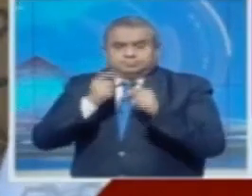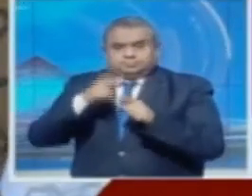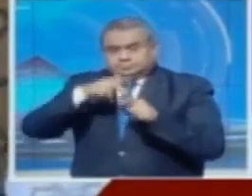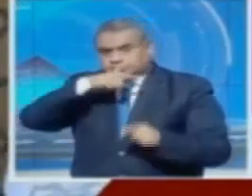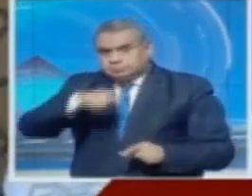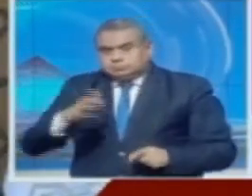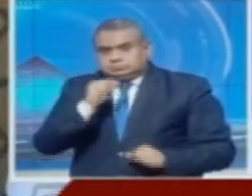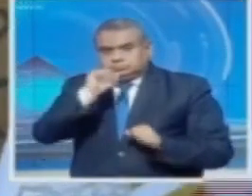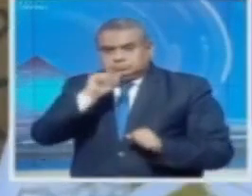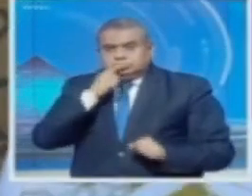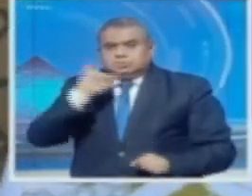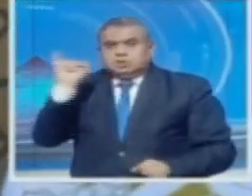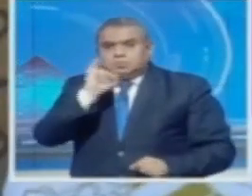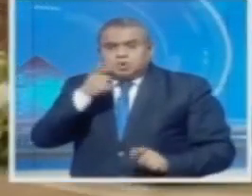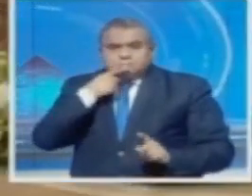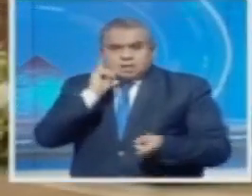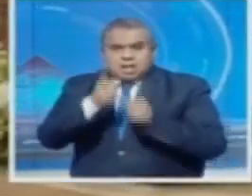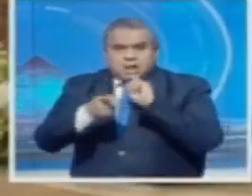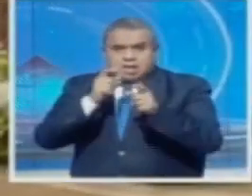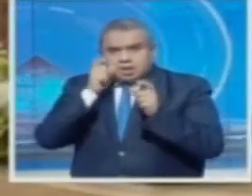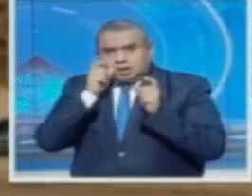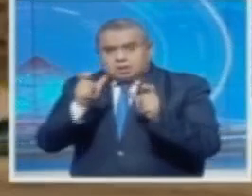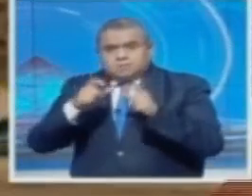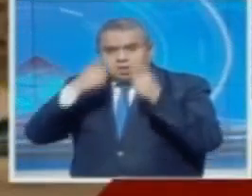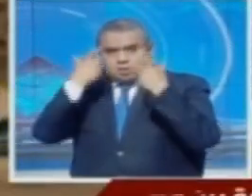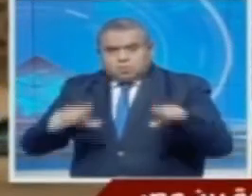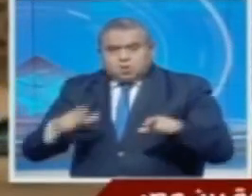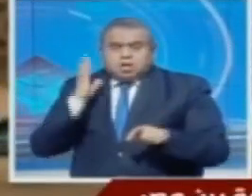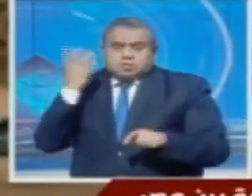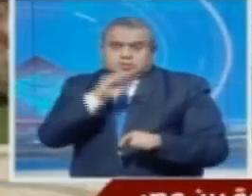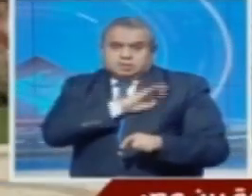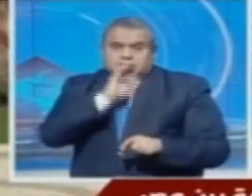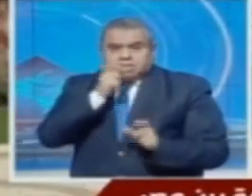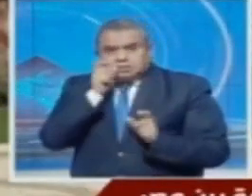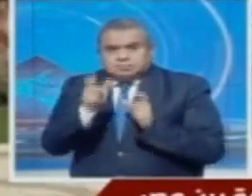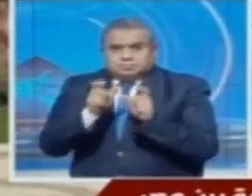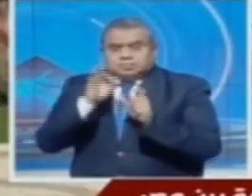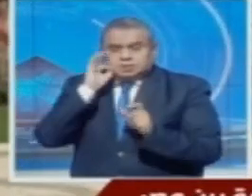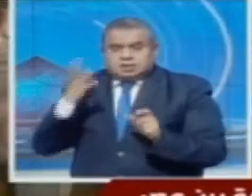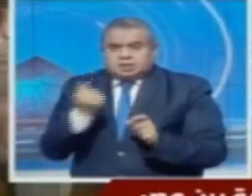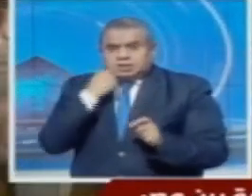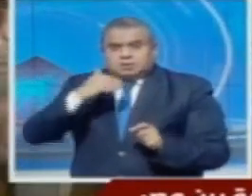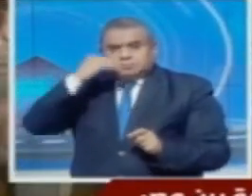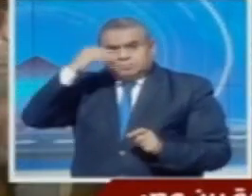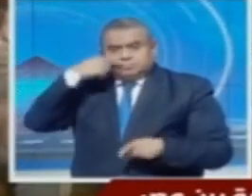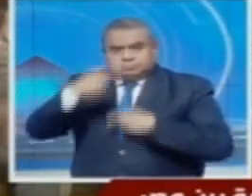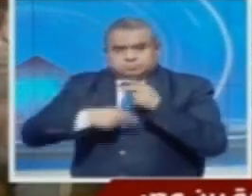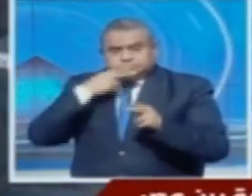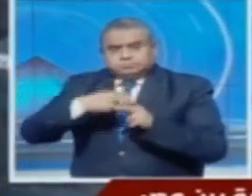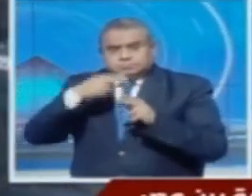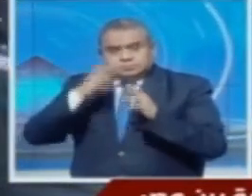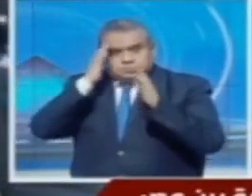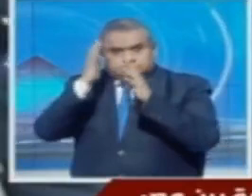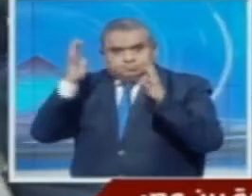أن تنفيذ المهام المكلفين بها لحماية الوطن وصون مقدساته يتطلب الاطلاع المستمر